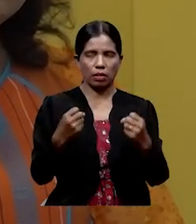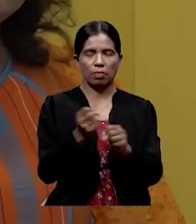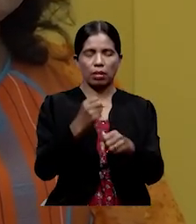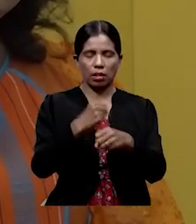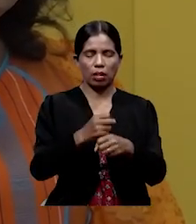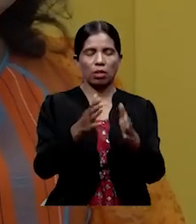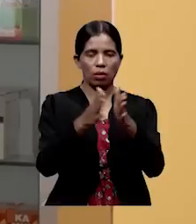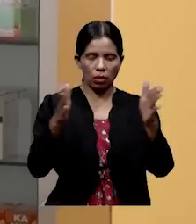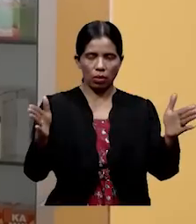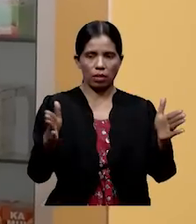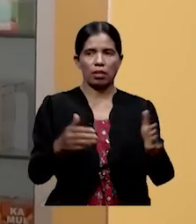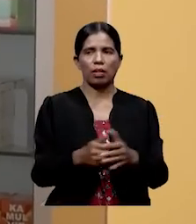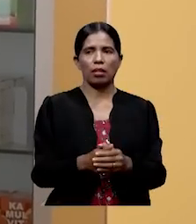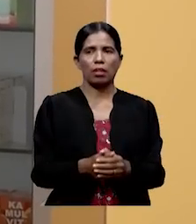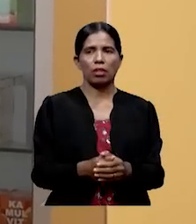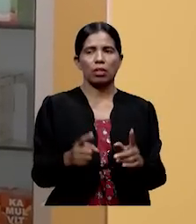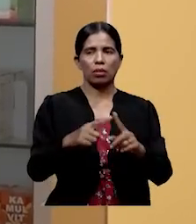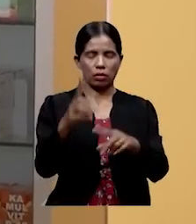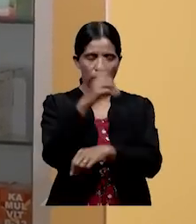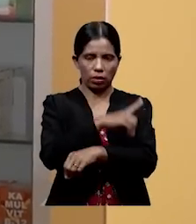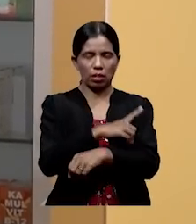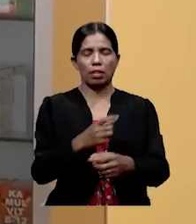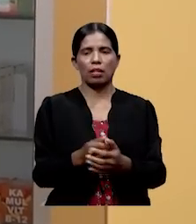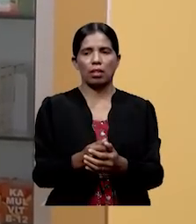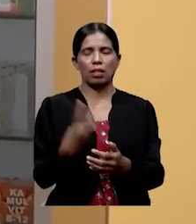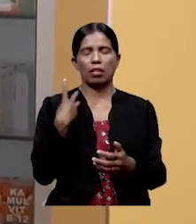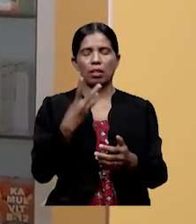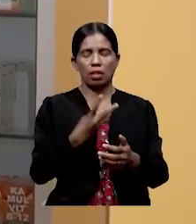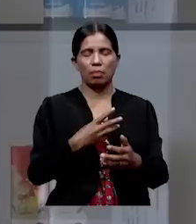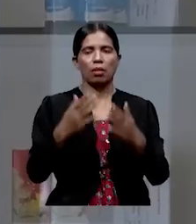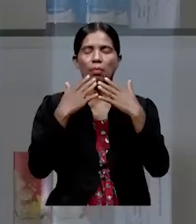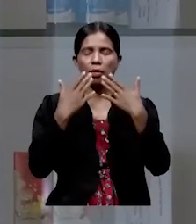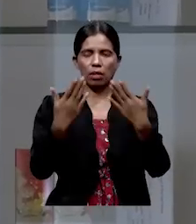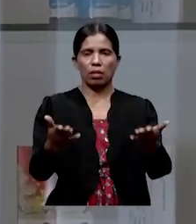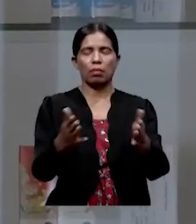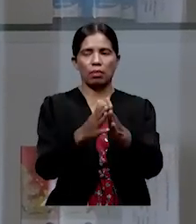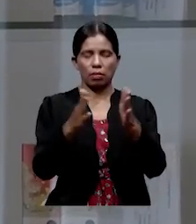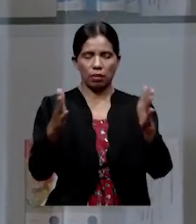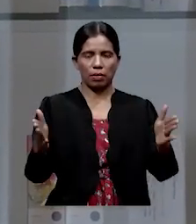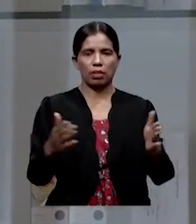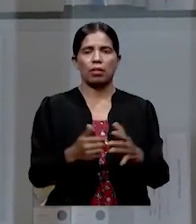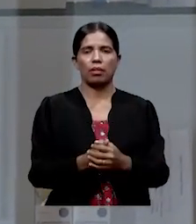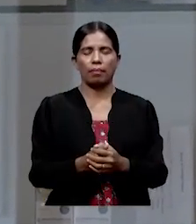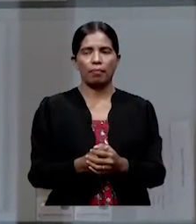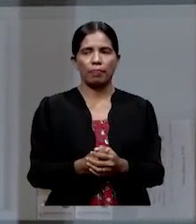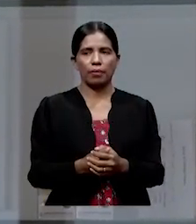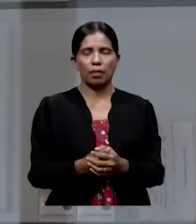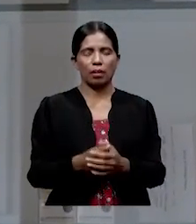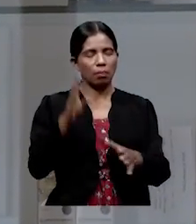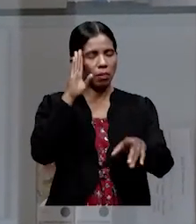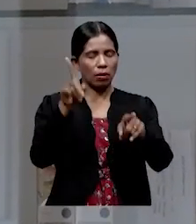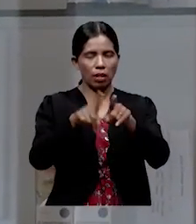ida bot yuta ni duni ohin lorong agredes se bot lolo bot los ba mau alin sira